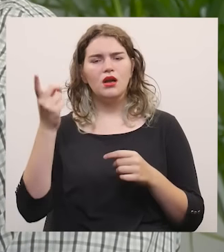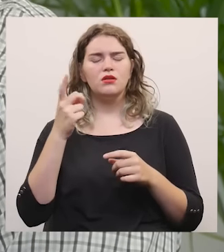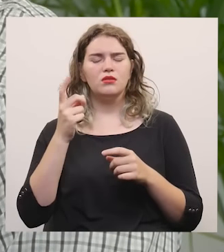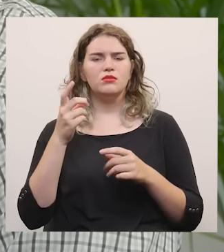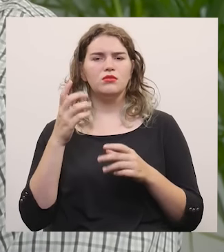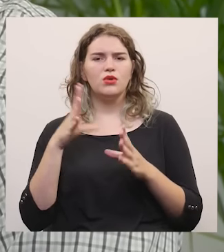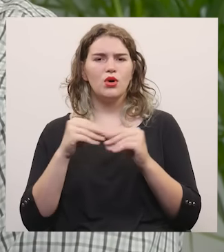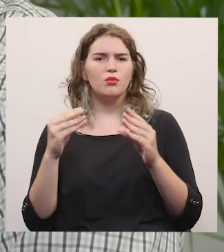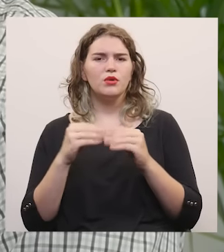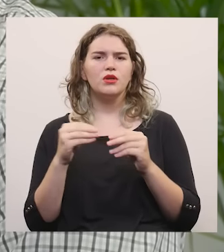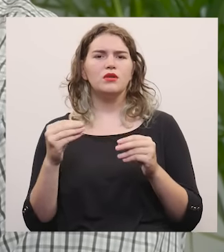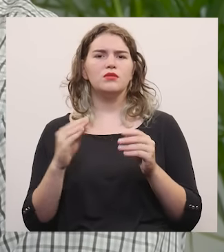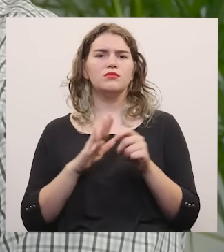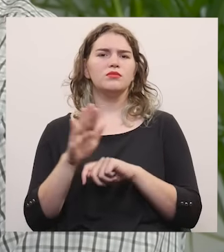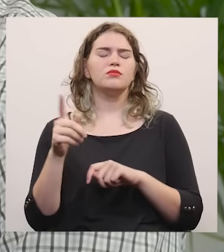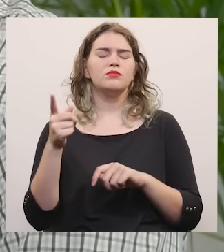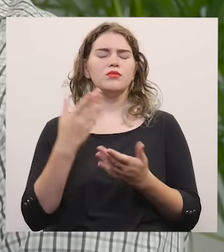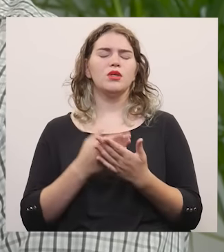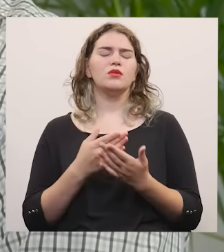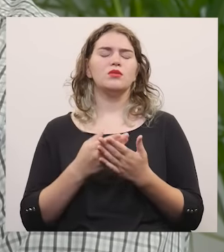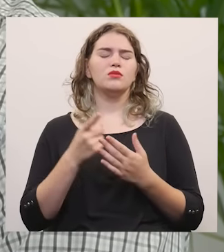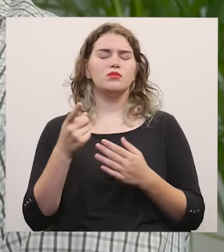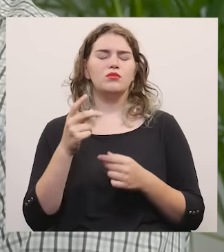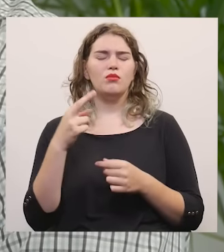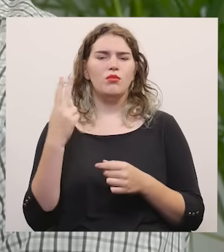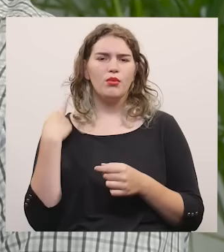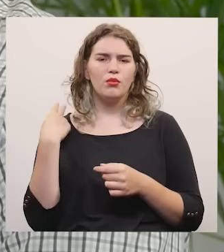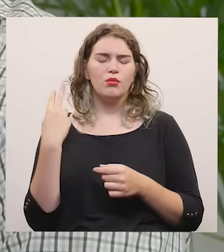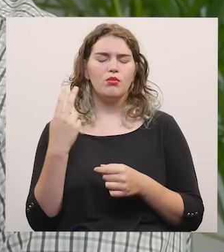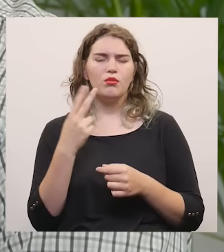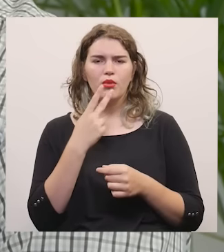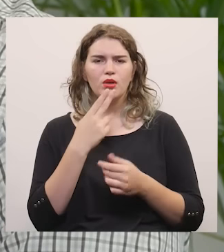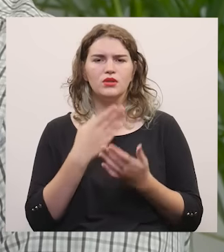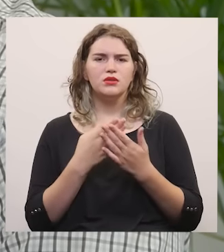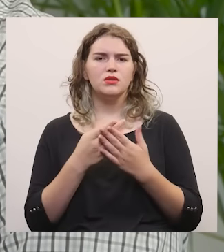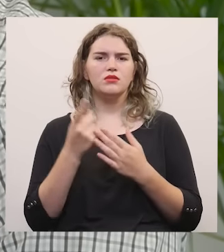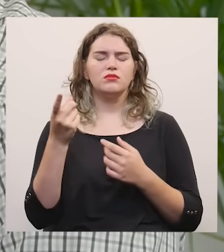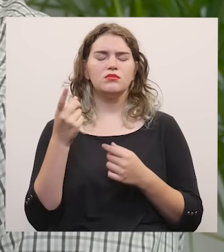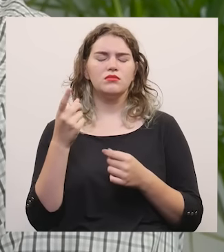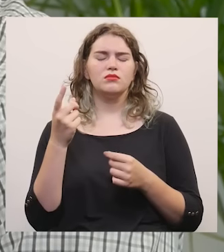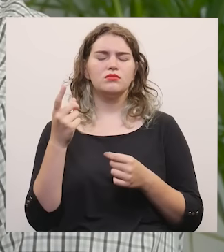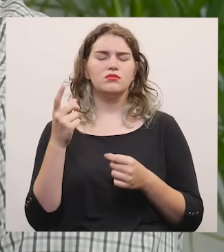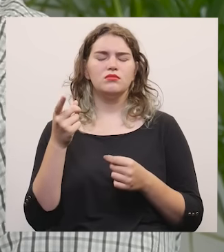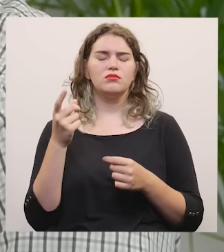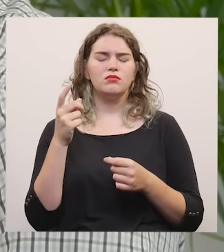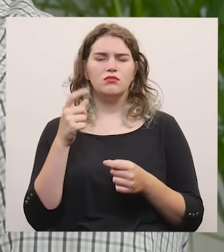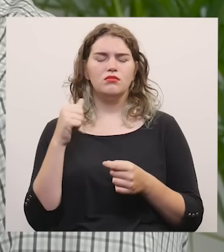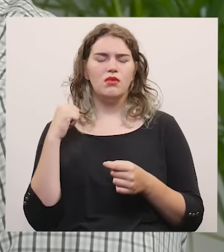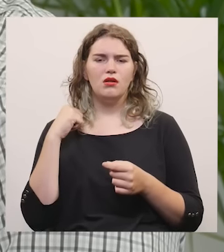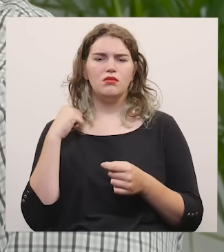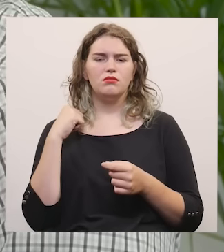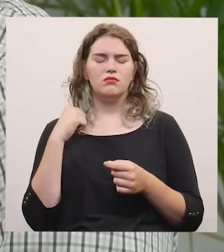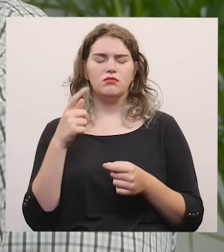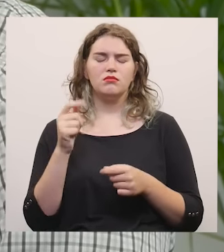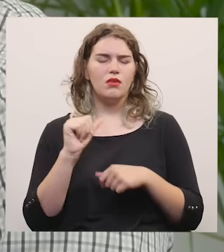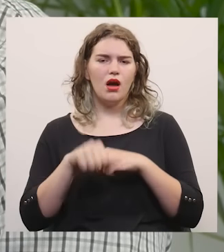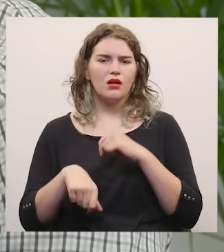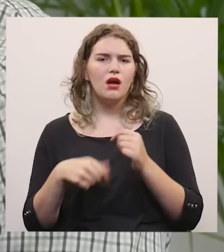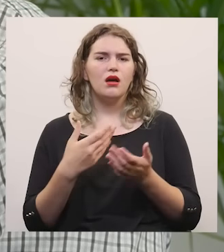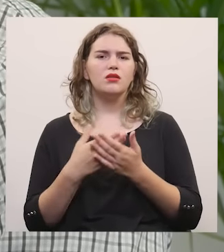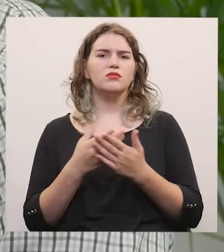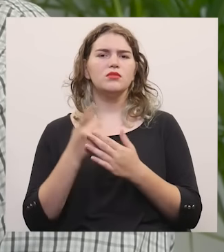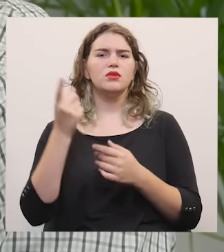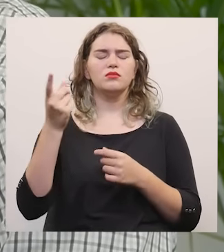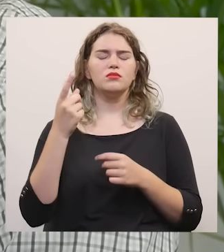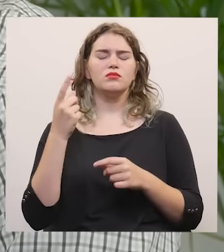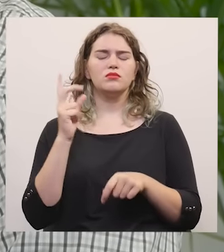și absolvent al Academiei de Poliție Alexandru Ioan Cuza, ofițer la Penitenciarul de Maximă Siguranță Arad, șef al structurii de intervenție de